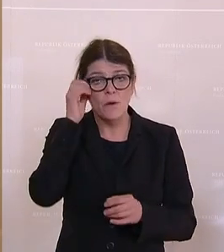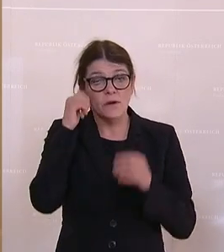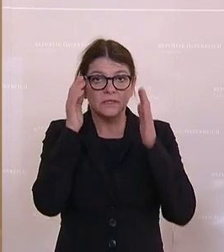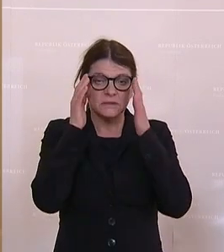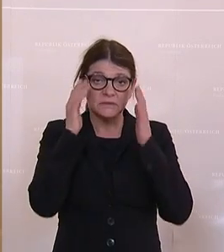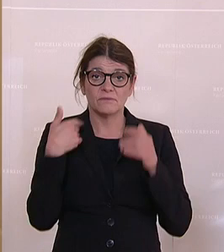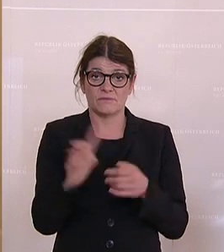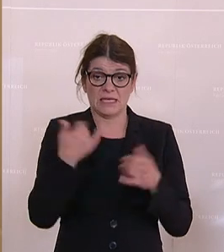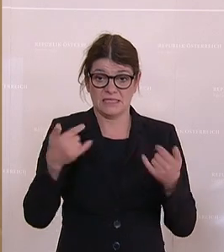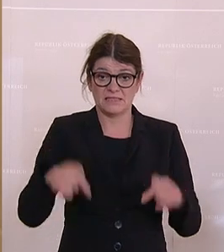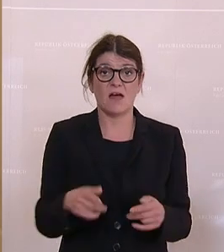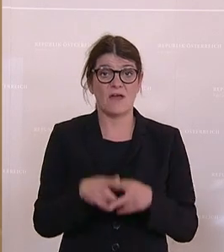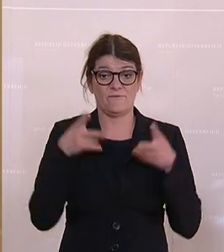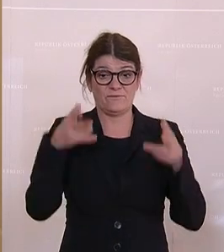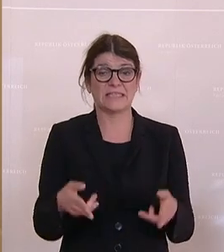hier einen